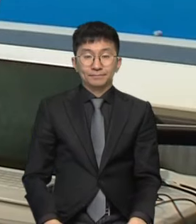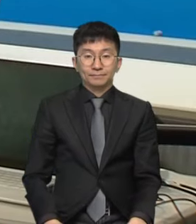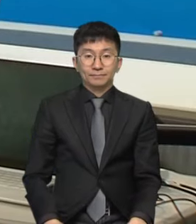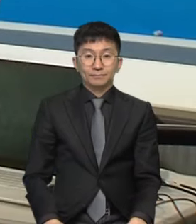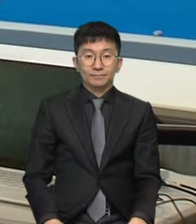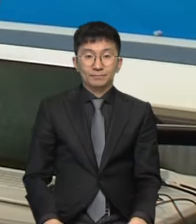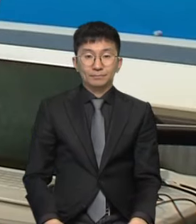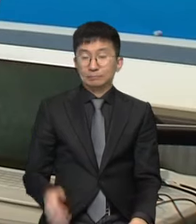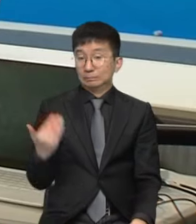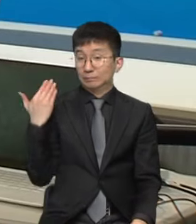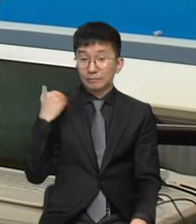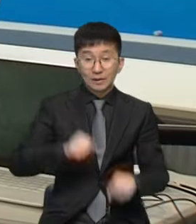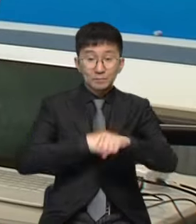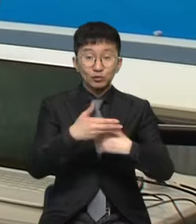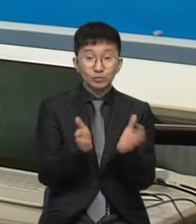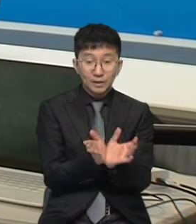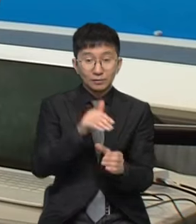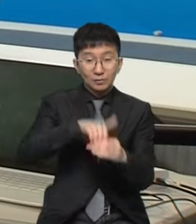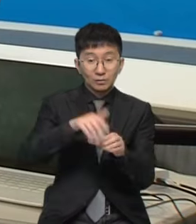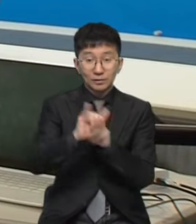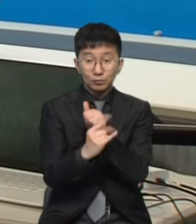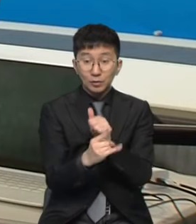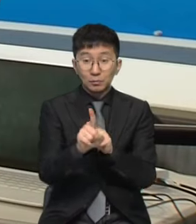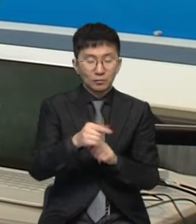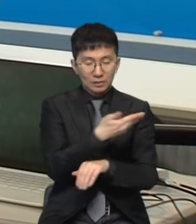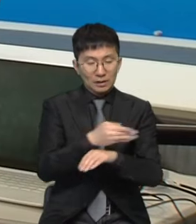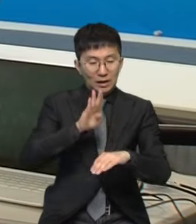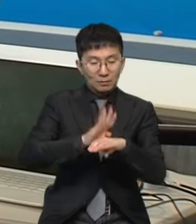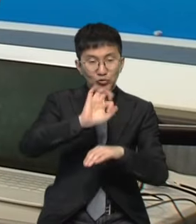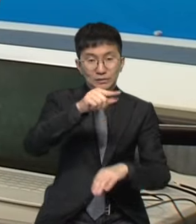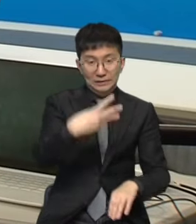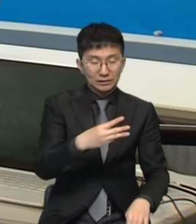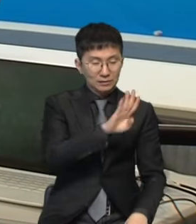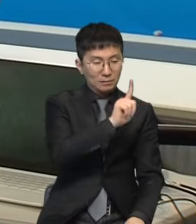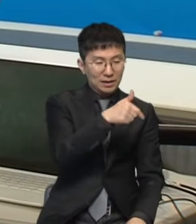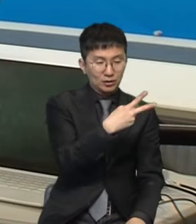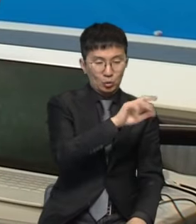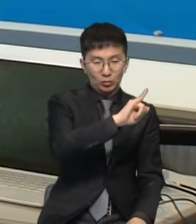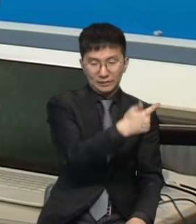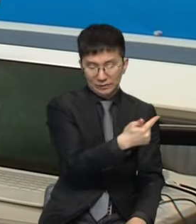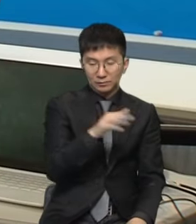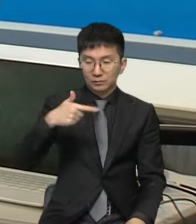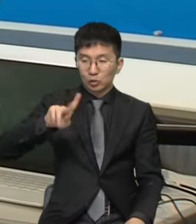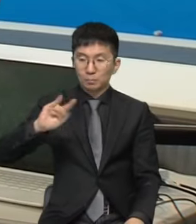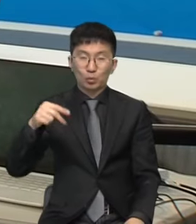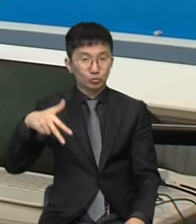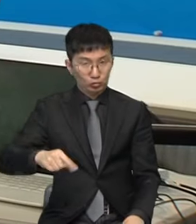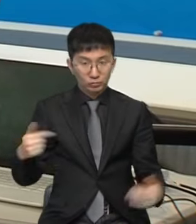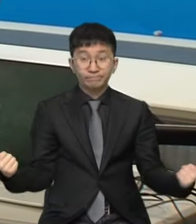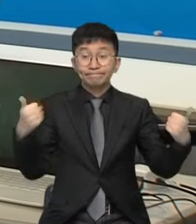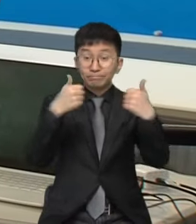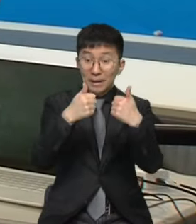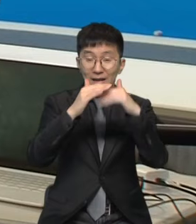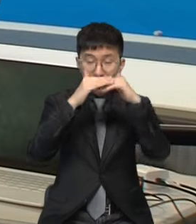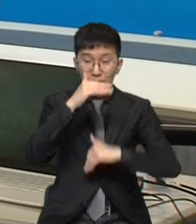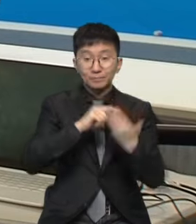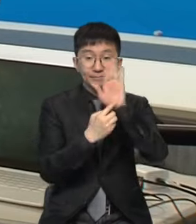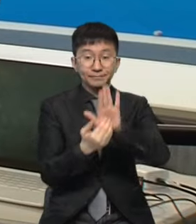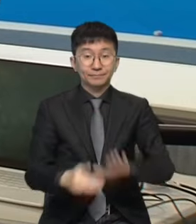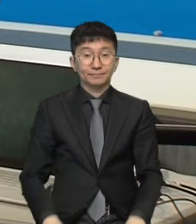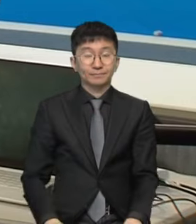네, 조금 전 민주당 선관위는 서울 강북을 현역 박용진 의원과 정봉주 전 의원 간 결선 결과를